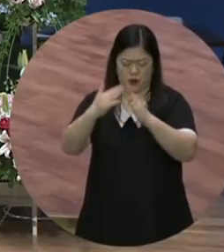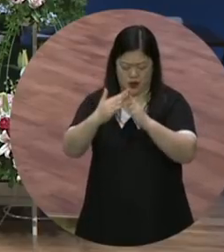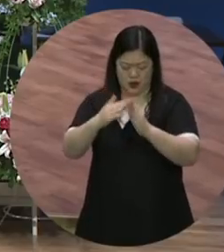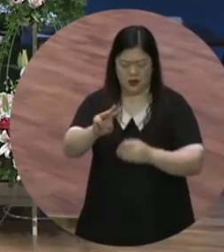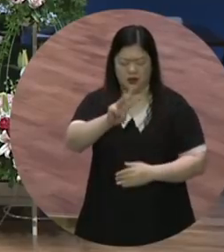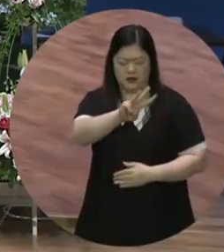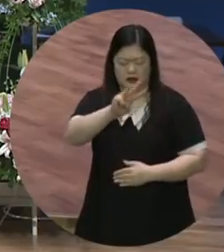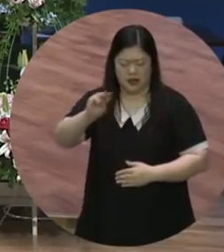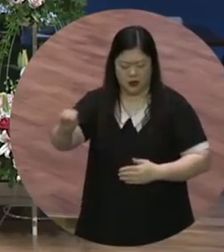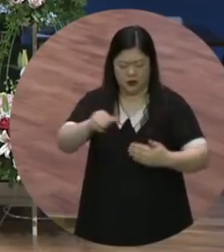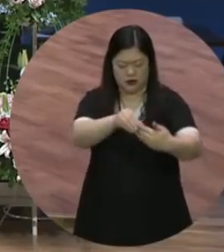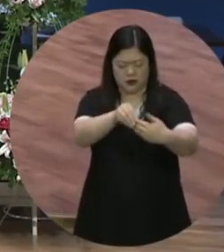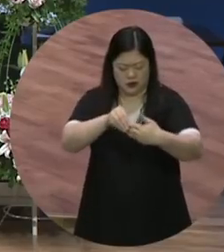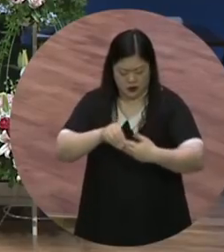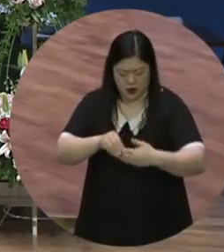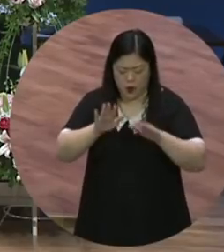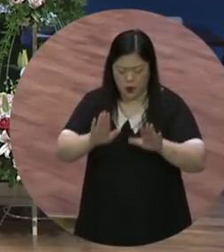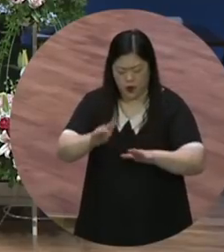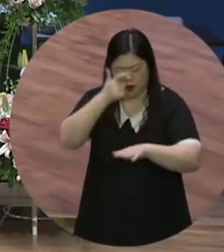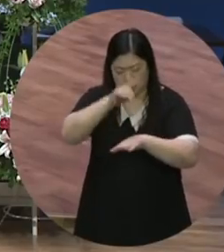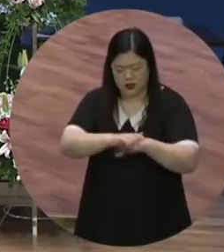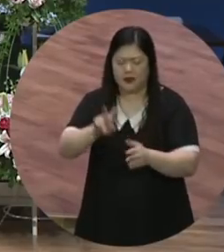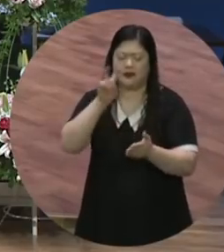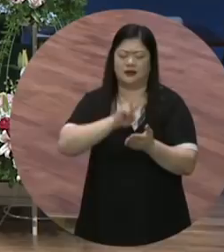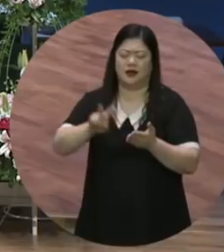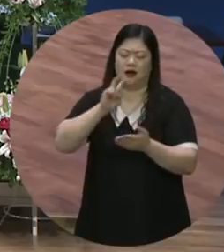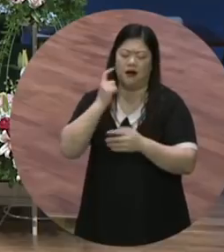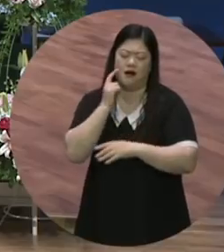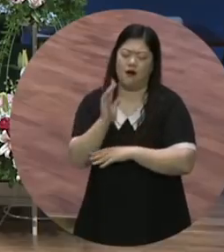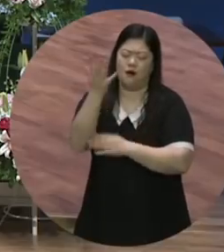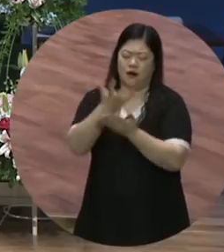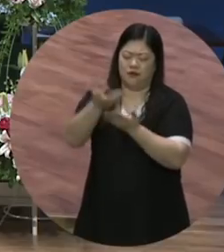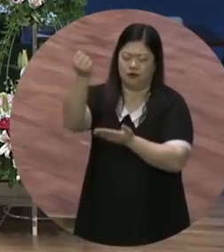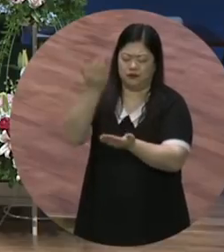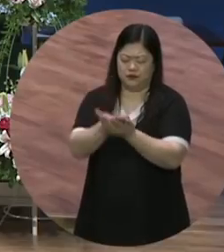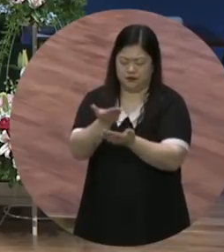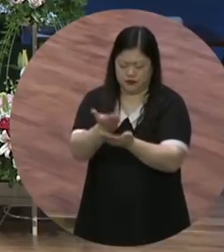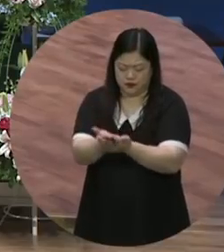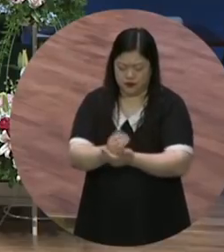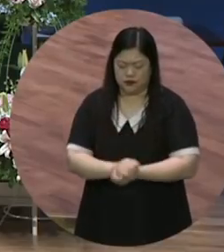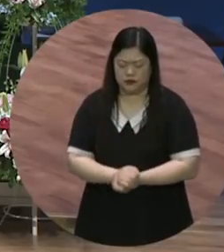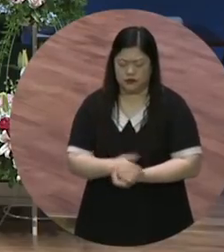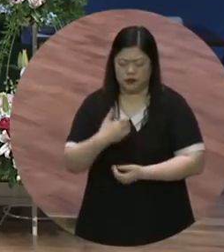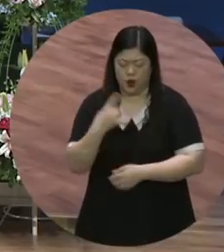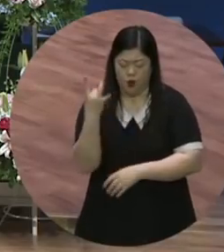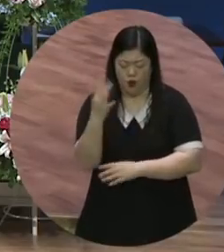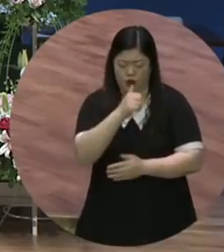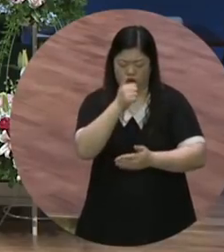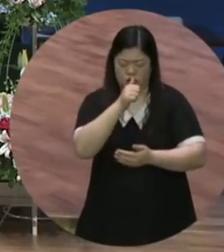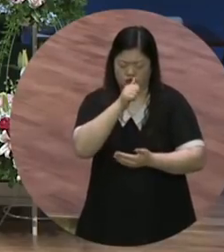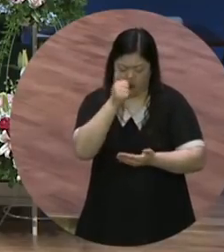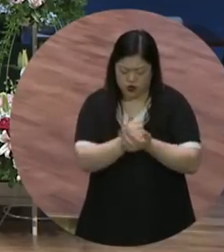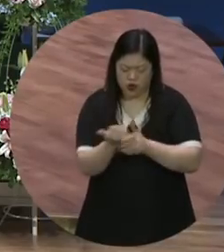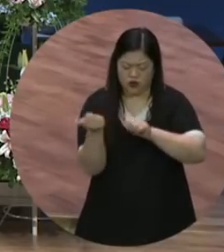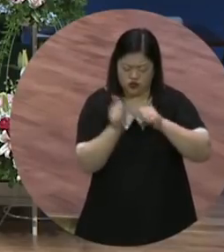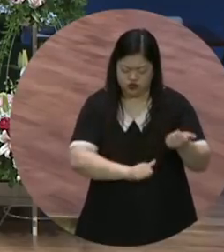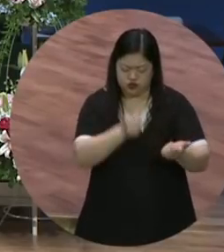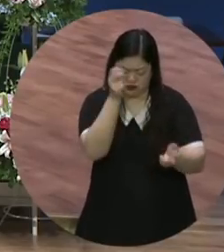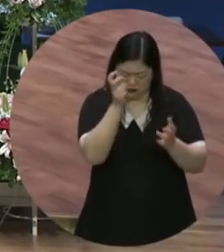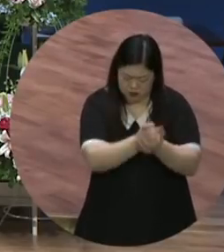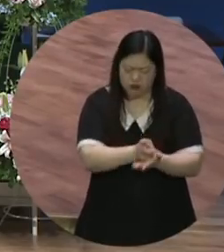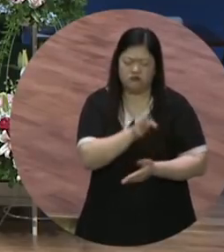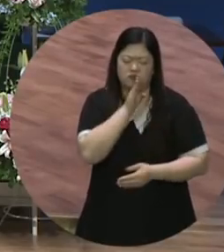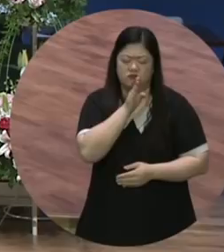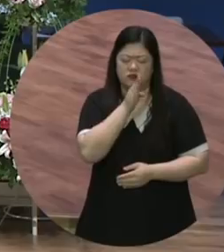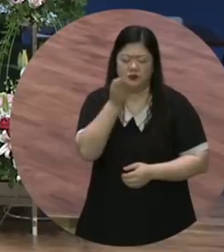드려지는 이 예배를 영광받아 주시옵소서. 허물과 죄로 죽을 수밖에 없는 저희를 예수가 그리스도로 오셔서